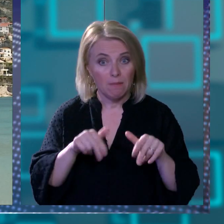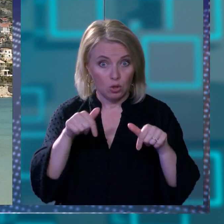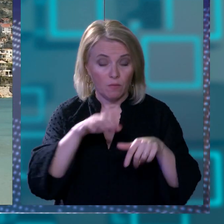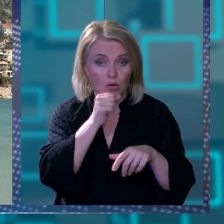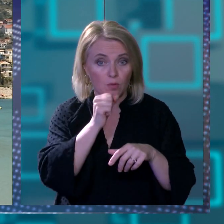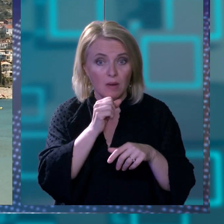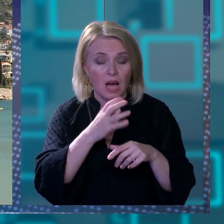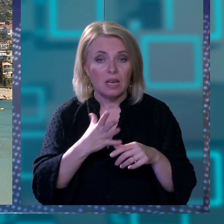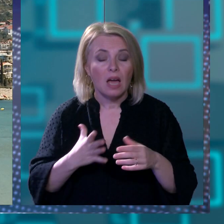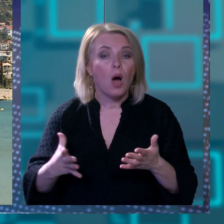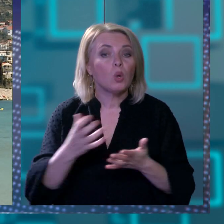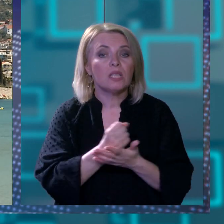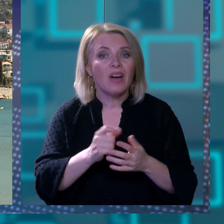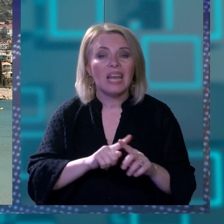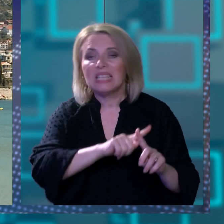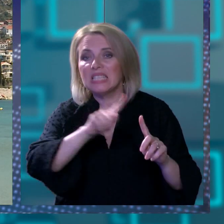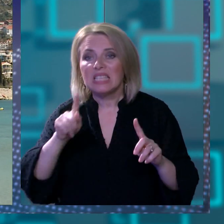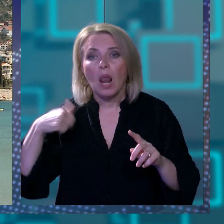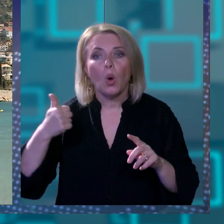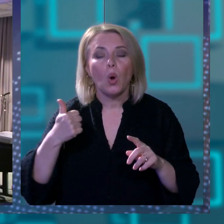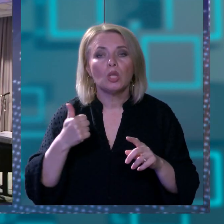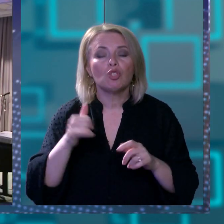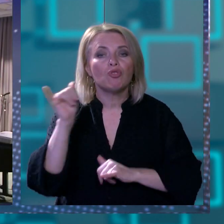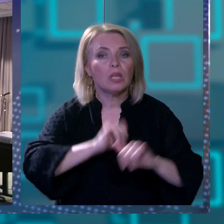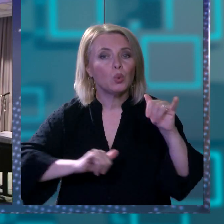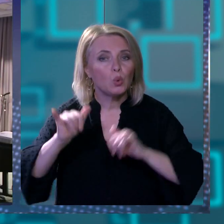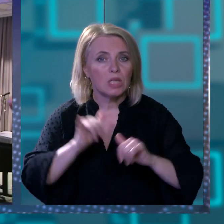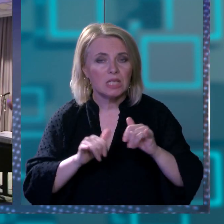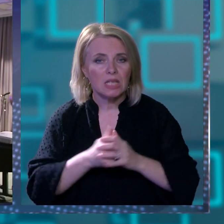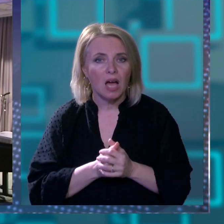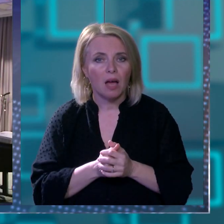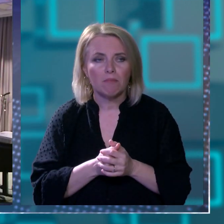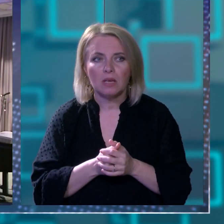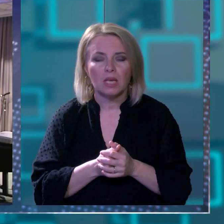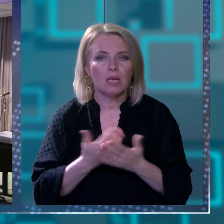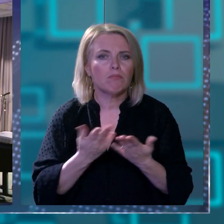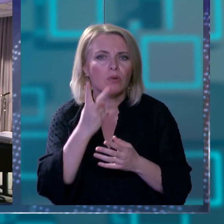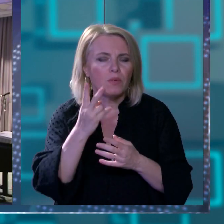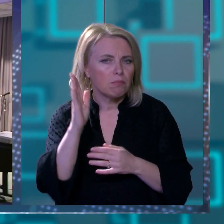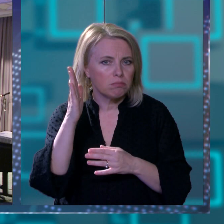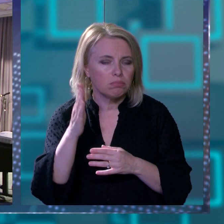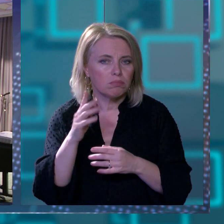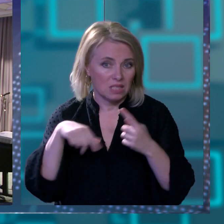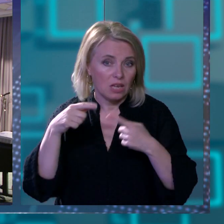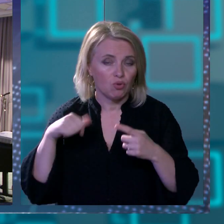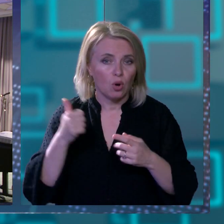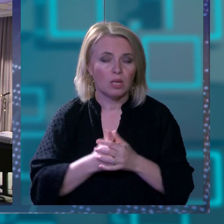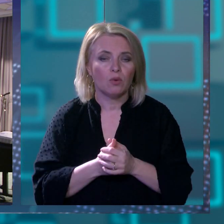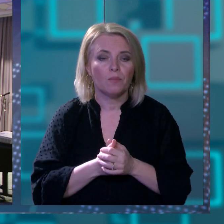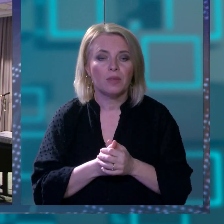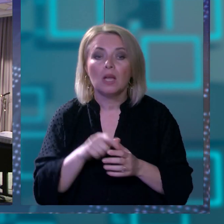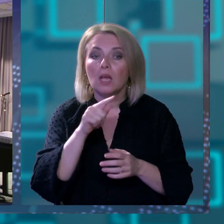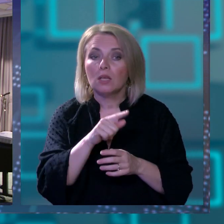naša županija stvariti onaj cjelogodišnji turizam i kakvi su vam ciljevi za 2024? Pa i za 24. i za 25. i za dalje,